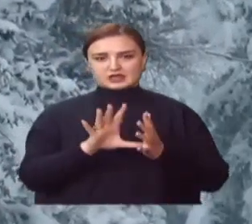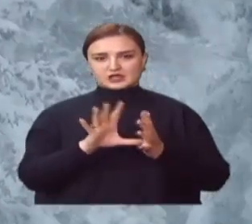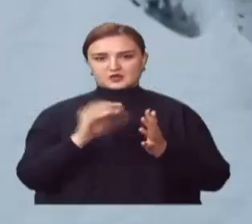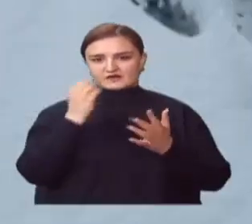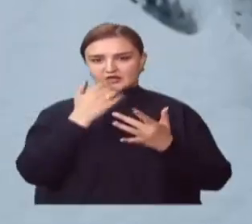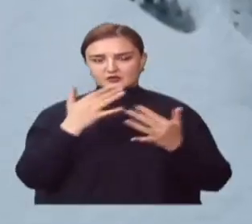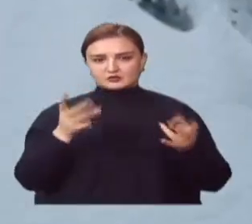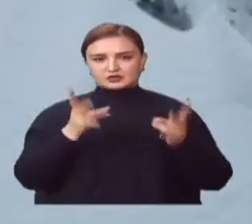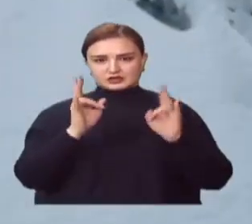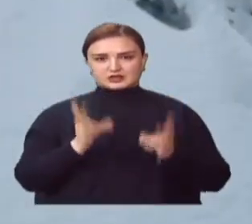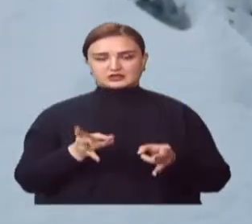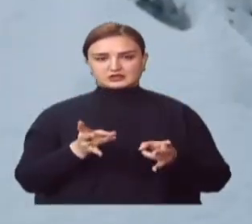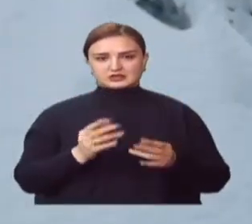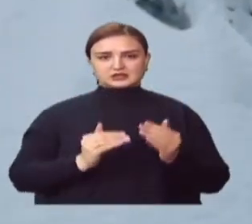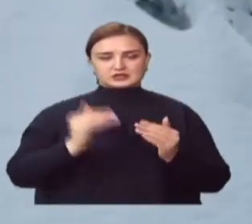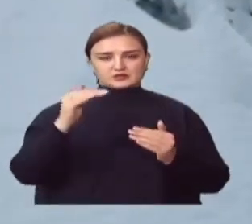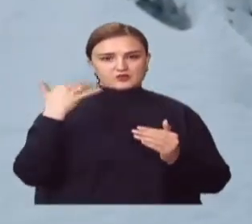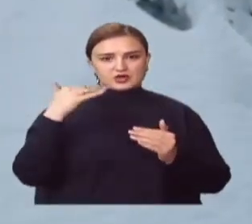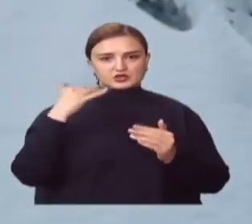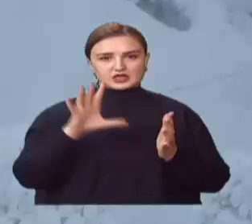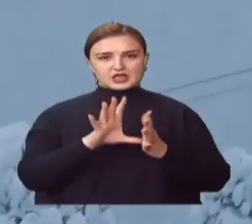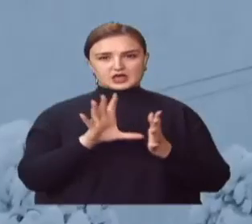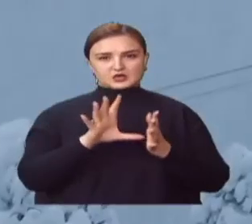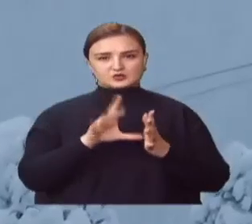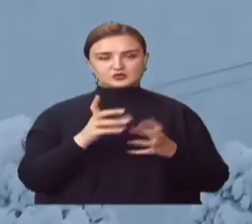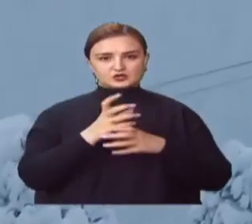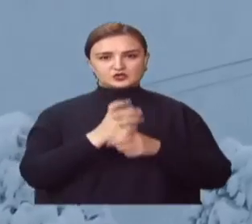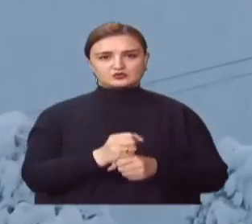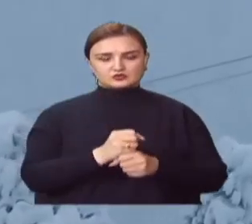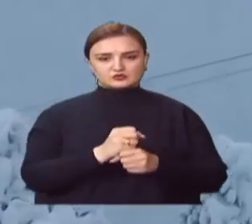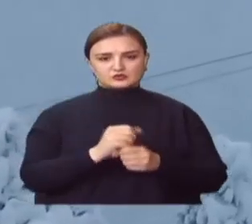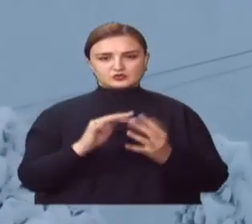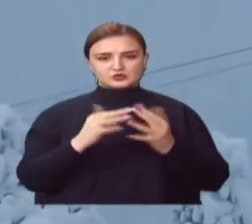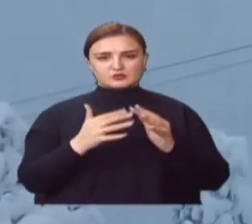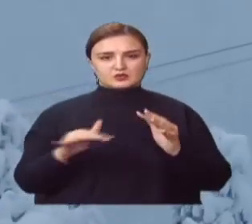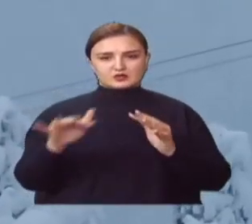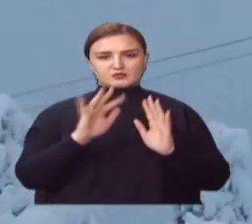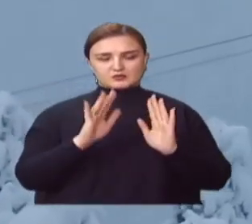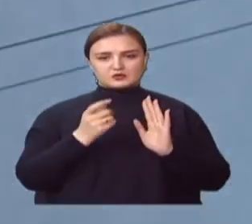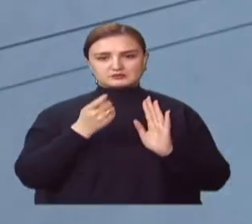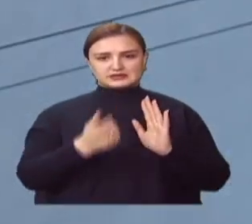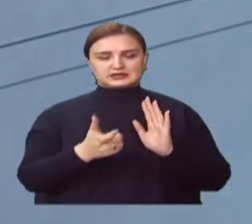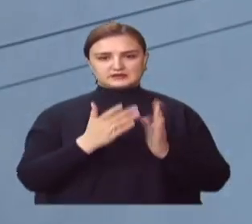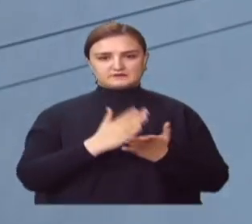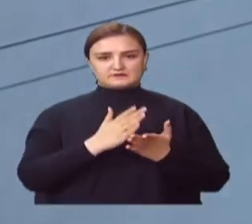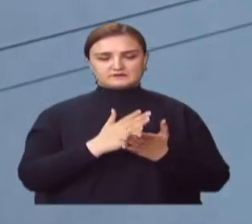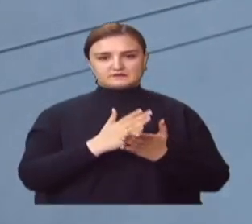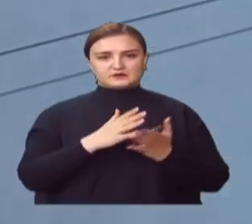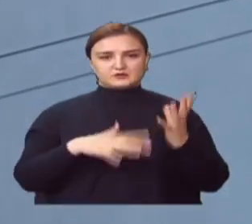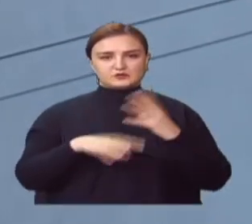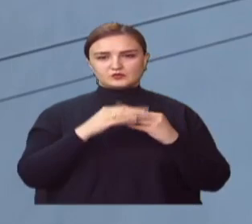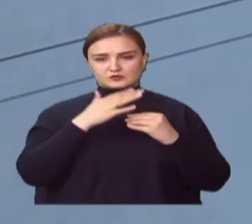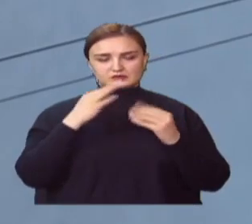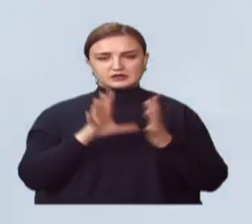infrastructura da Azia da Machori zemo ajarashit sadats elektroenergia shezgudvit soplebis kholod mtsire natsils mietsodeba abonentebis